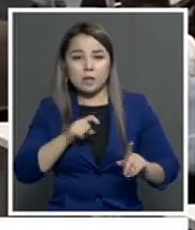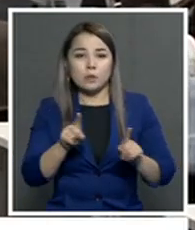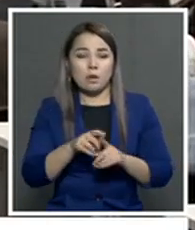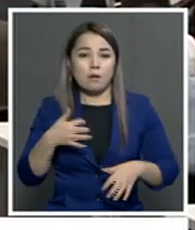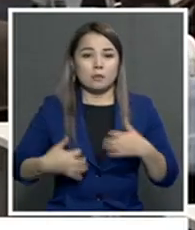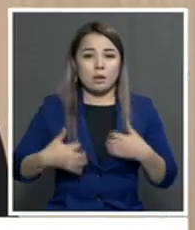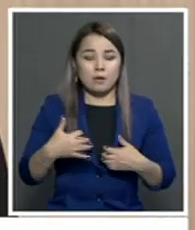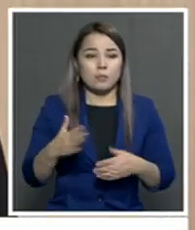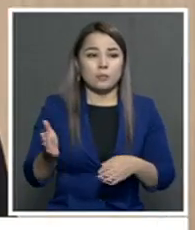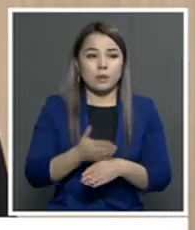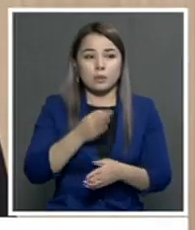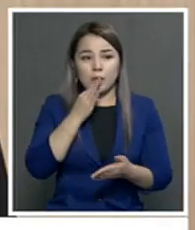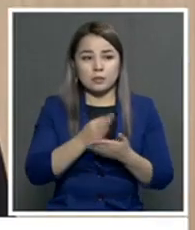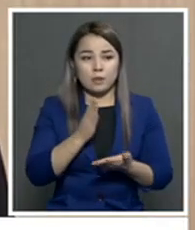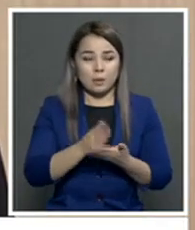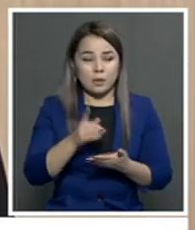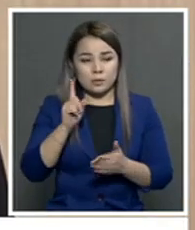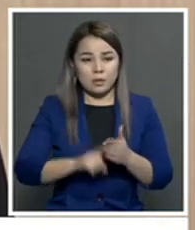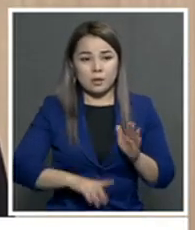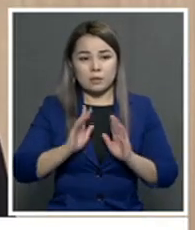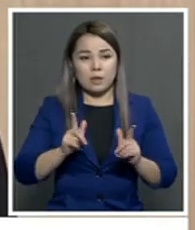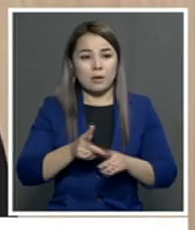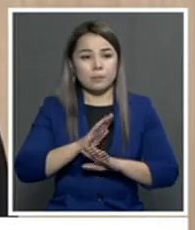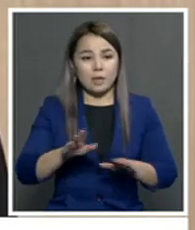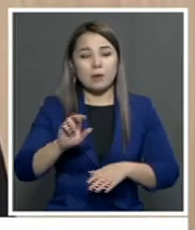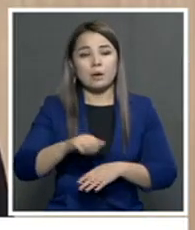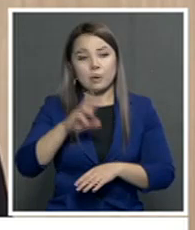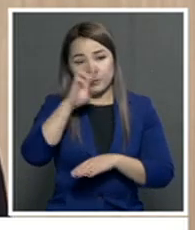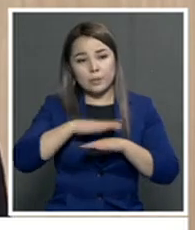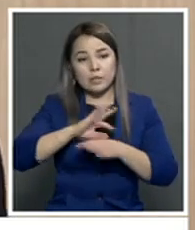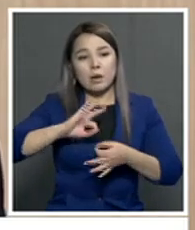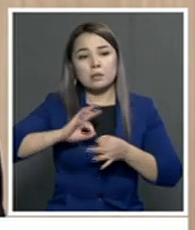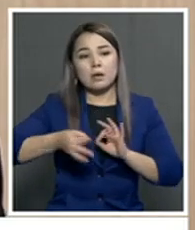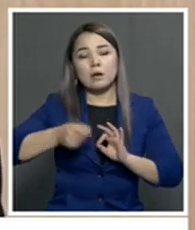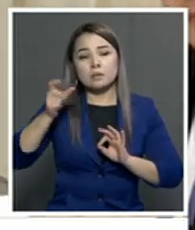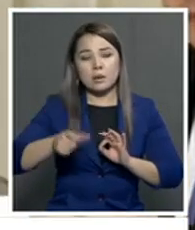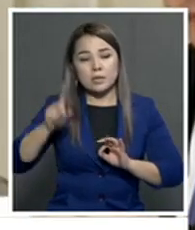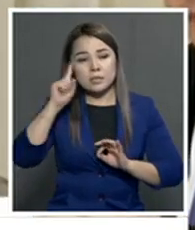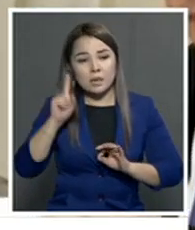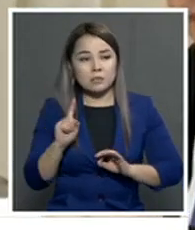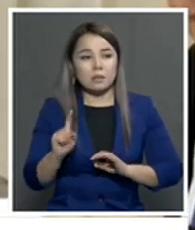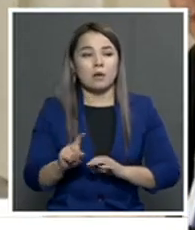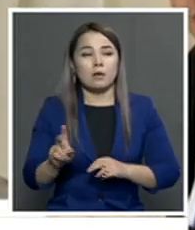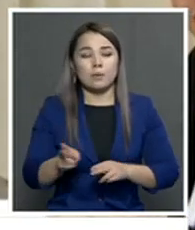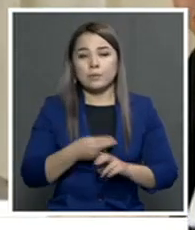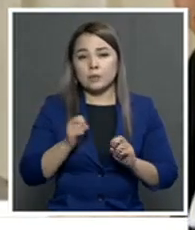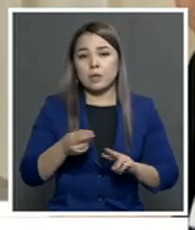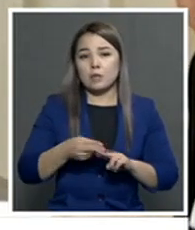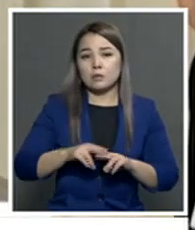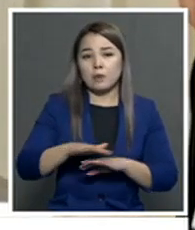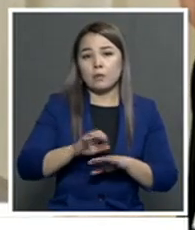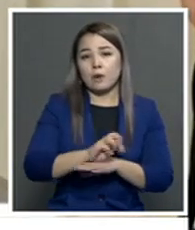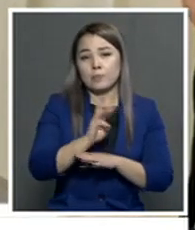асығыс әкетуді құптамай отыр. Бұған қоса болашақ мемлекеттік хатшы Израильдің қауіпсіздігін әрдайым қамтамасыз ету қажеттігін мәлімдеп, Қытайдың